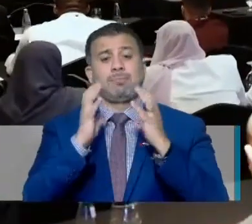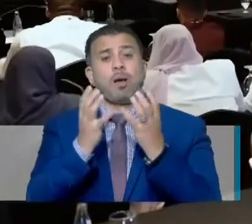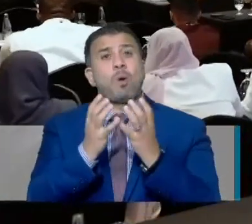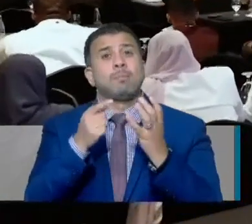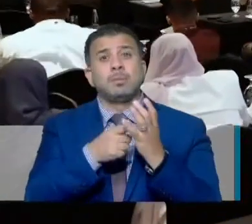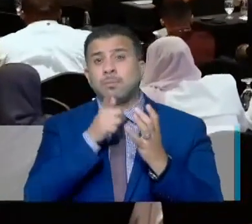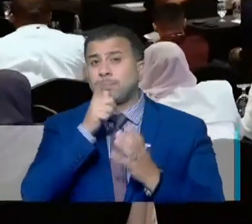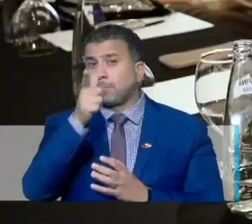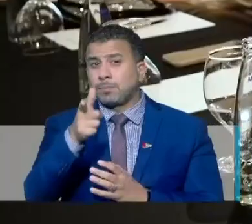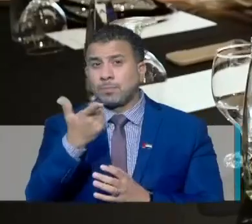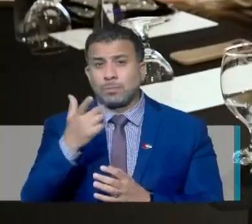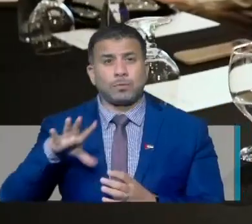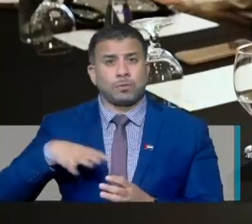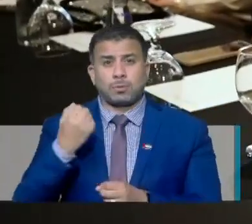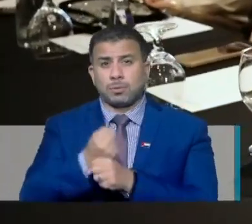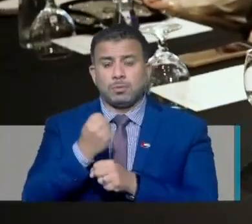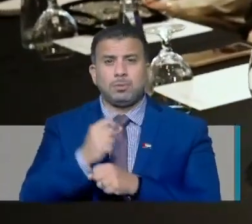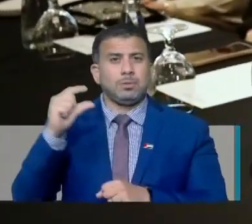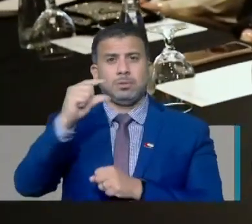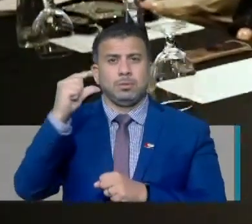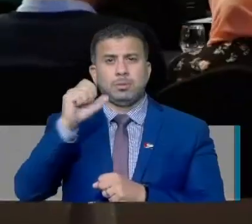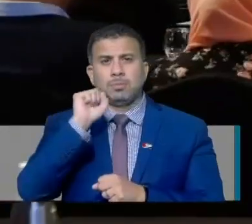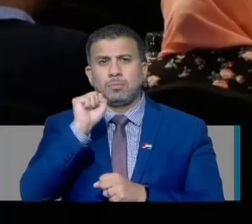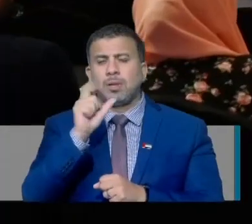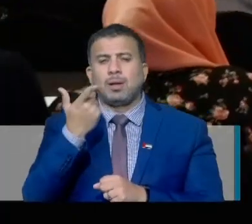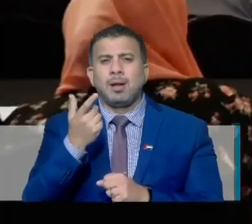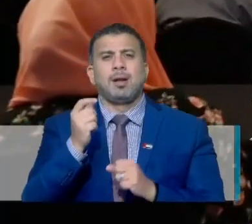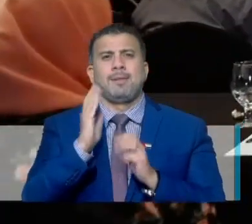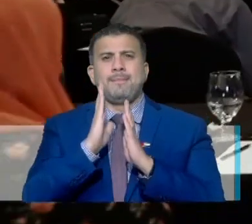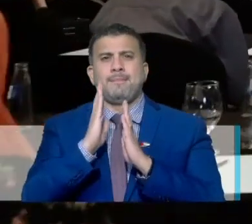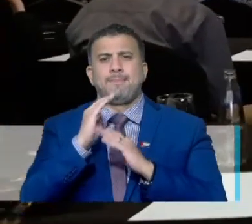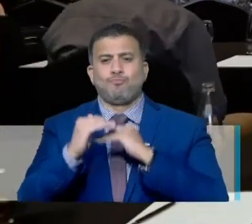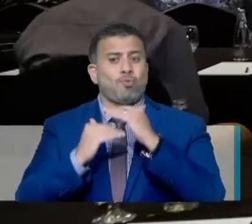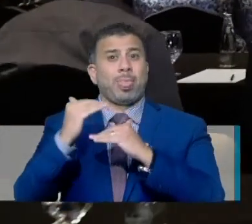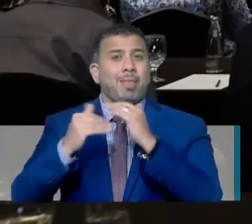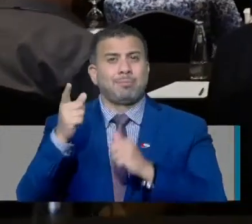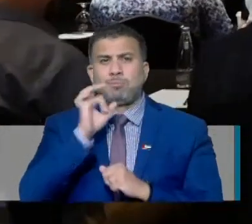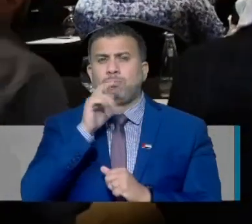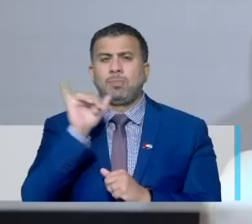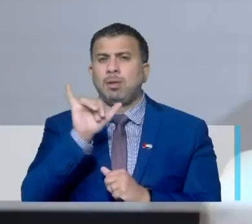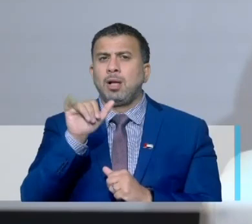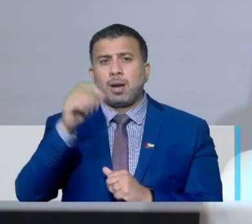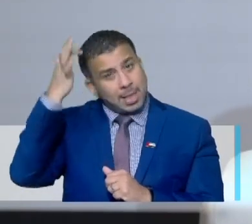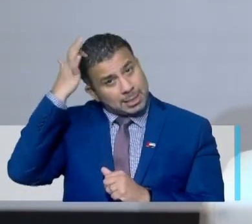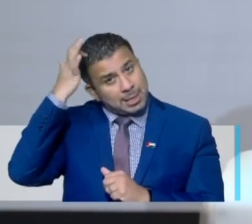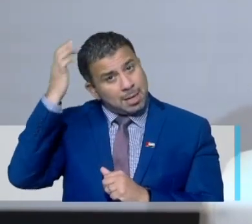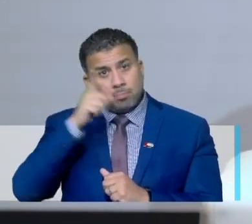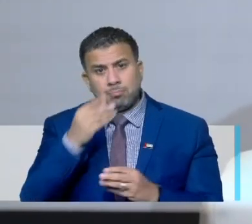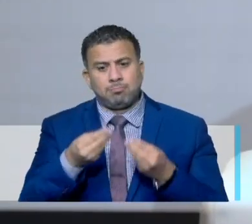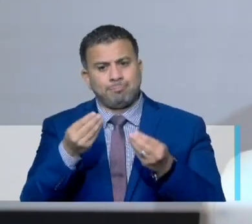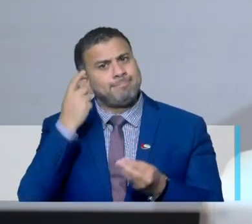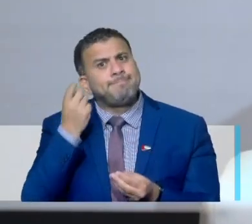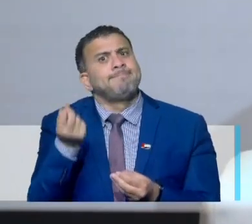مشيرا سموه الى ان ورشه العمل الدوليه للمواد المتقدمه تاكيد على التزام اماره راس الخيمه